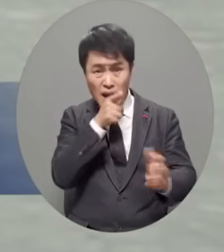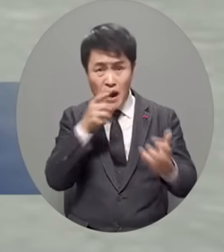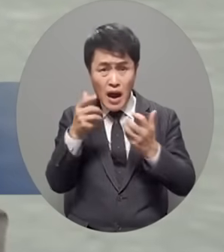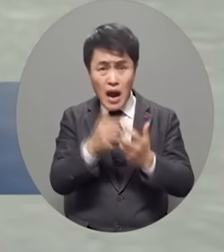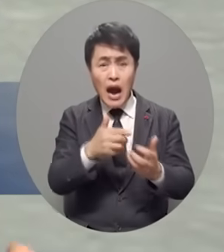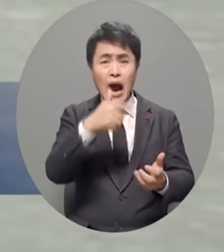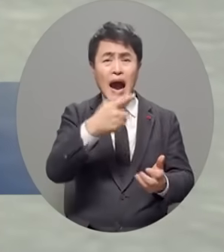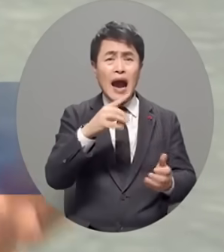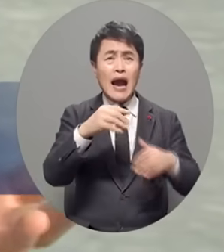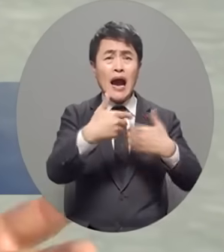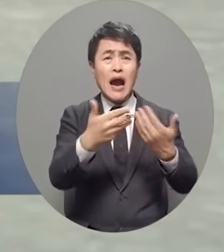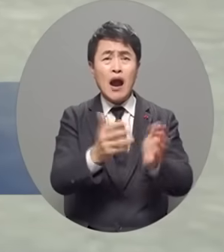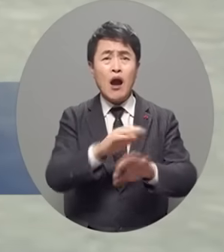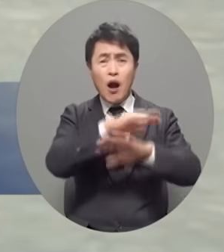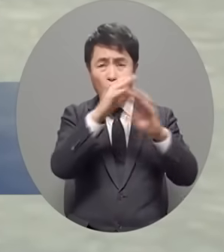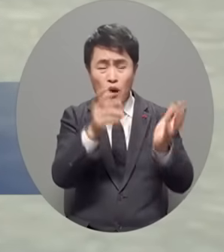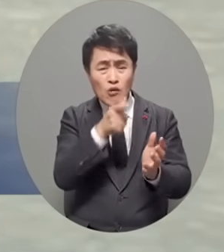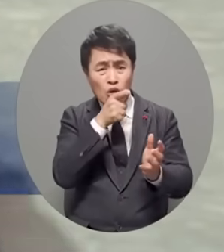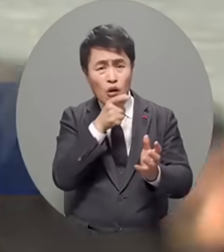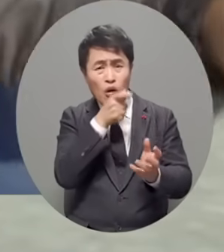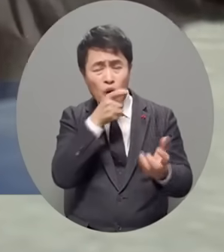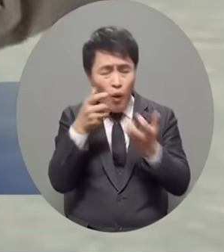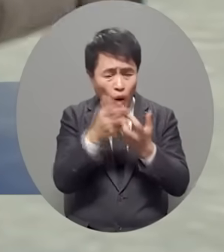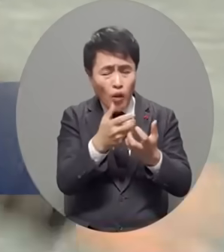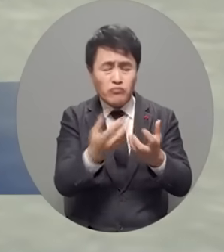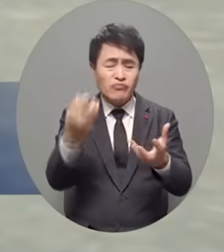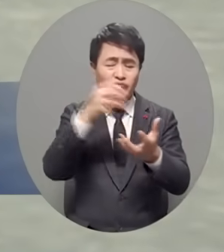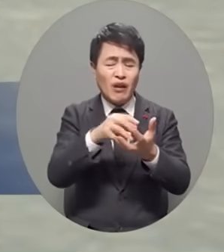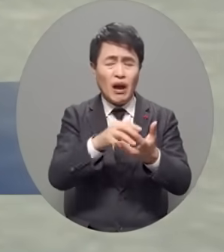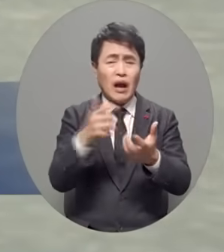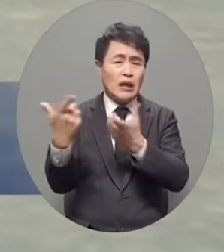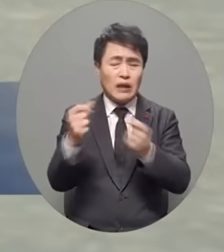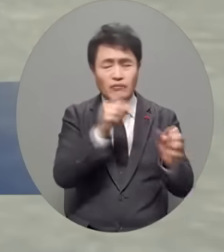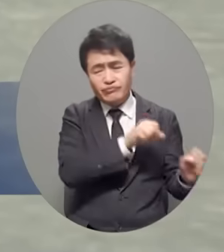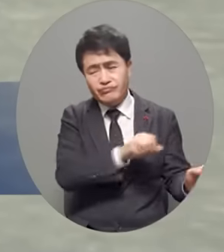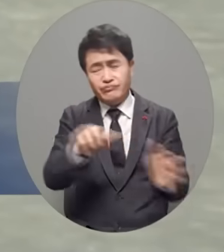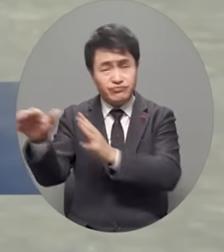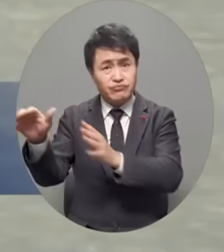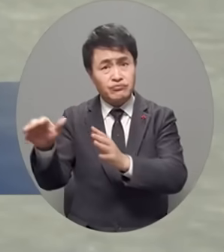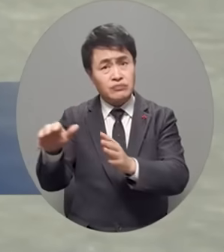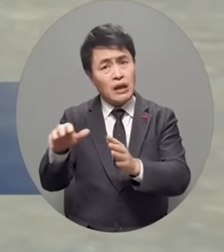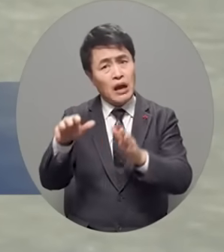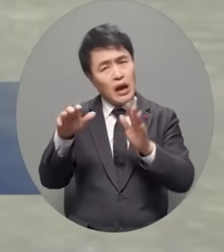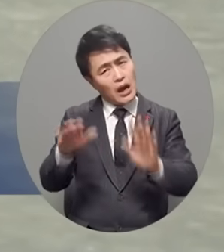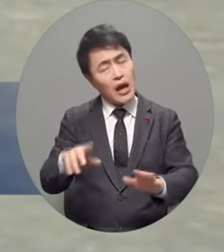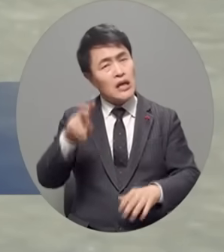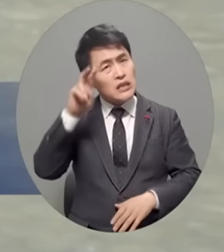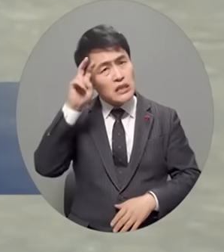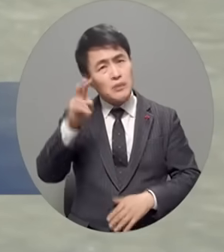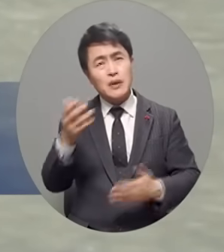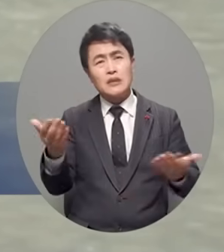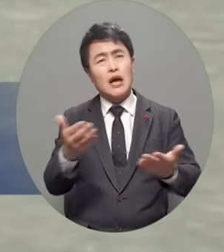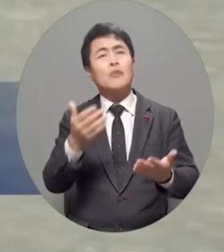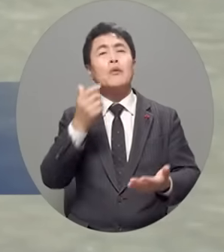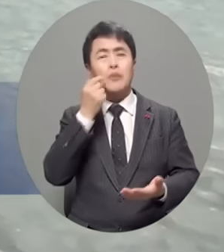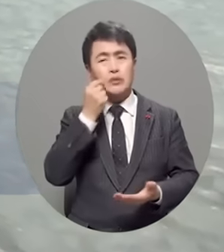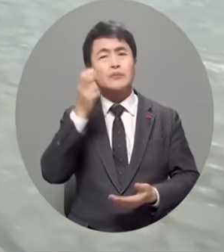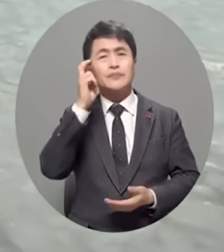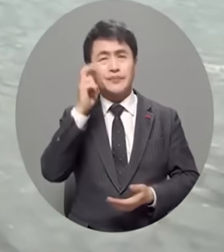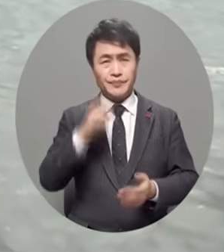감태가 모두 유빙이랑 같이 떠서 다 쓸려 나가서 이제 한 20일 동안은 작업을 못할 것으로 이렇게